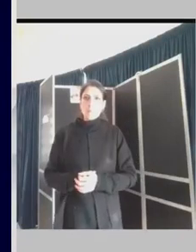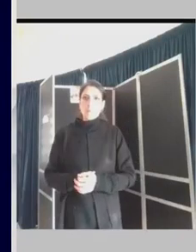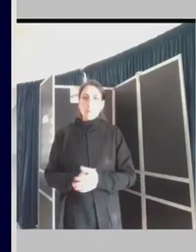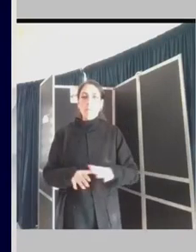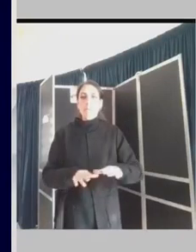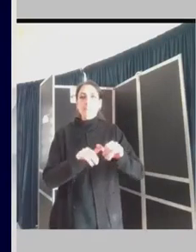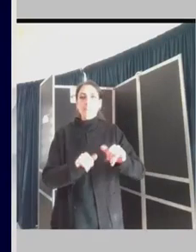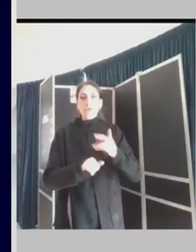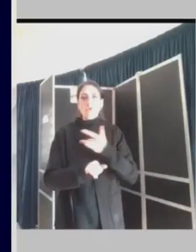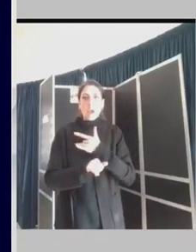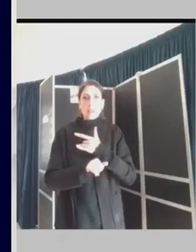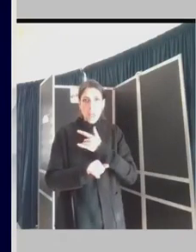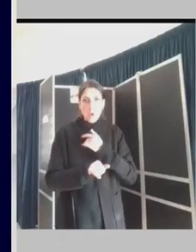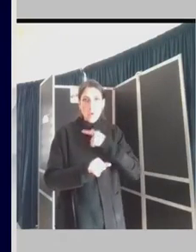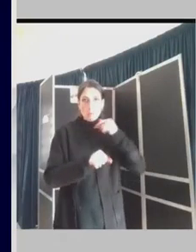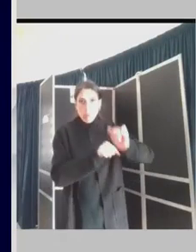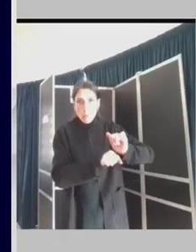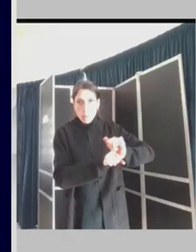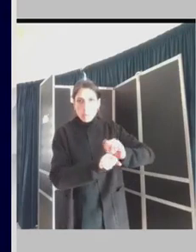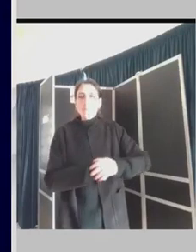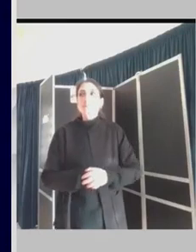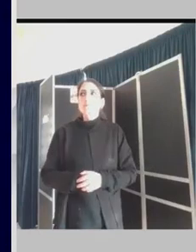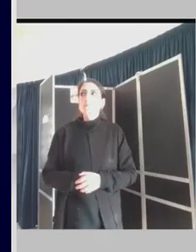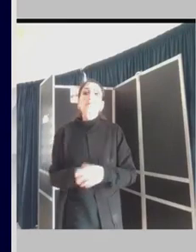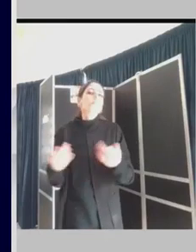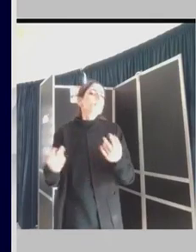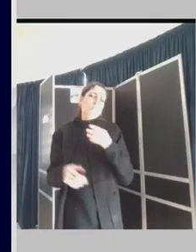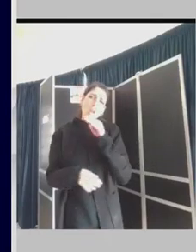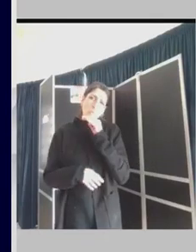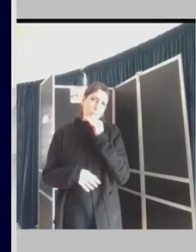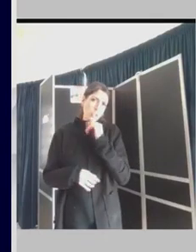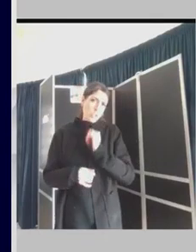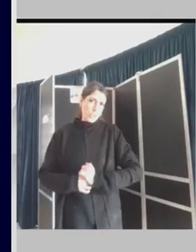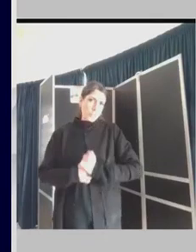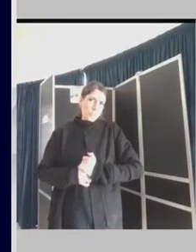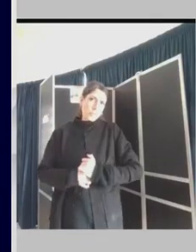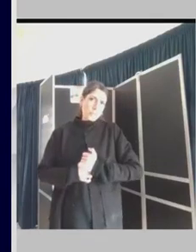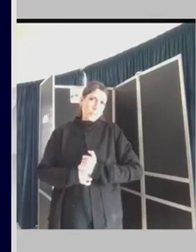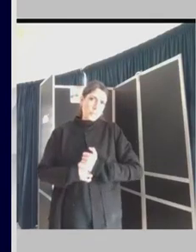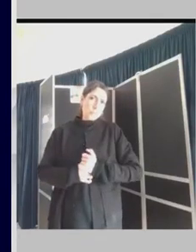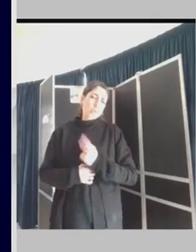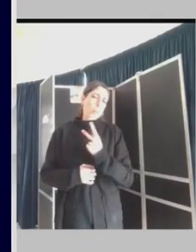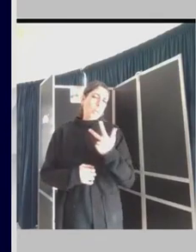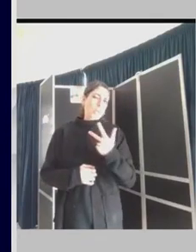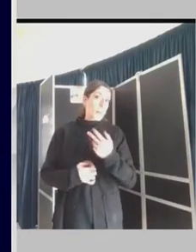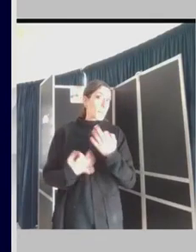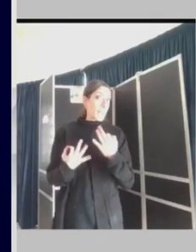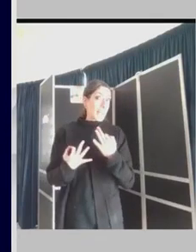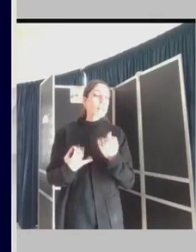fatta bene, questa manovra a cucchiaio, l'oggetto esce, veramente funziona.